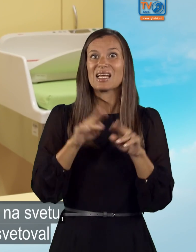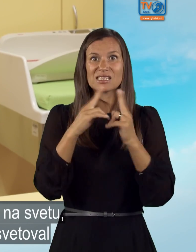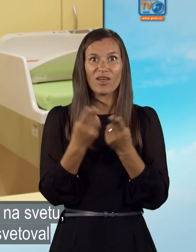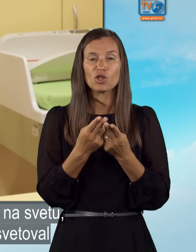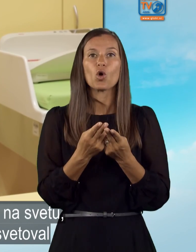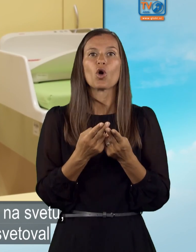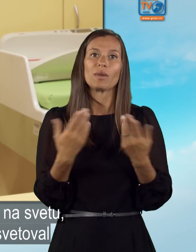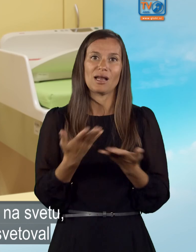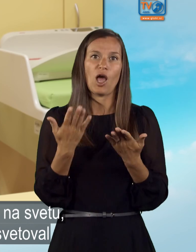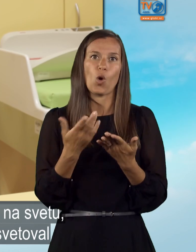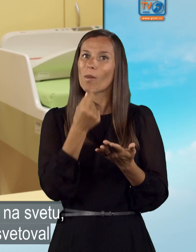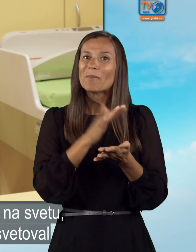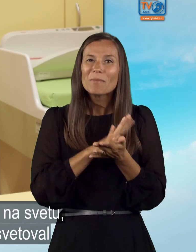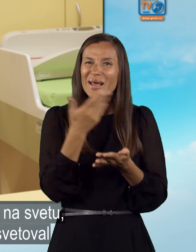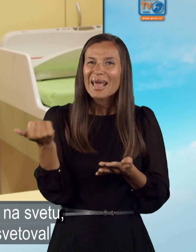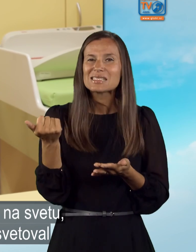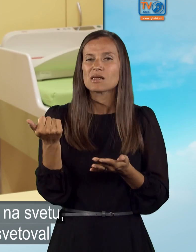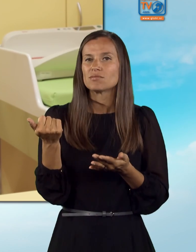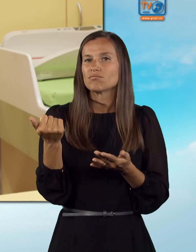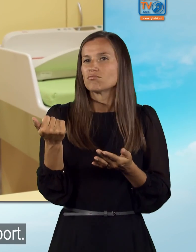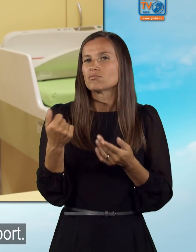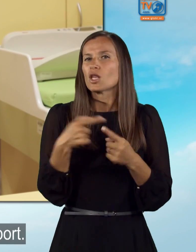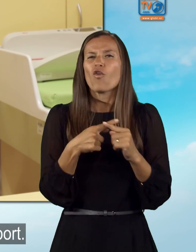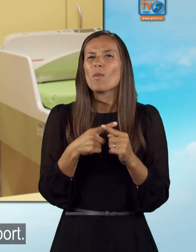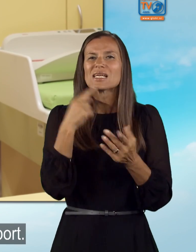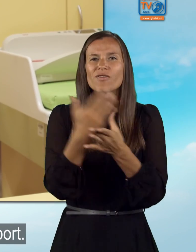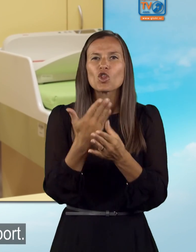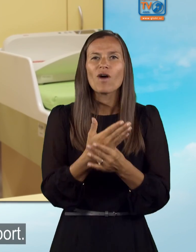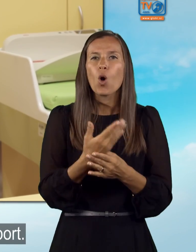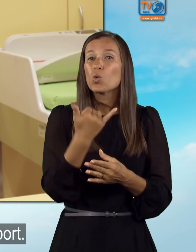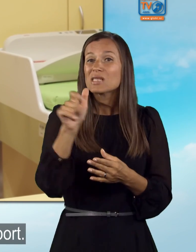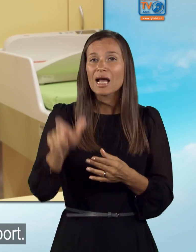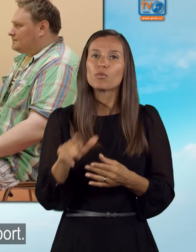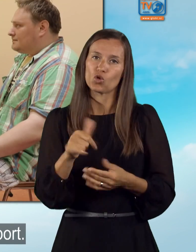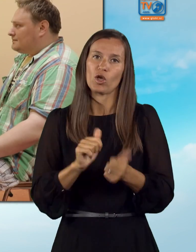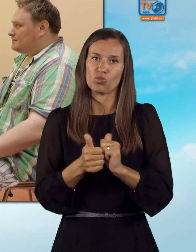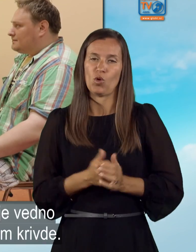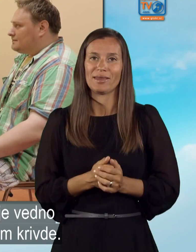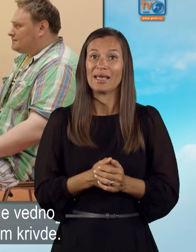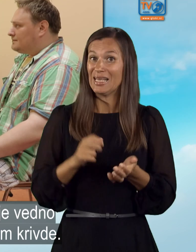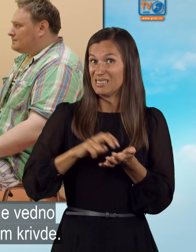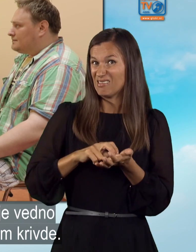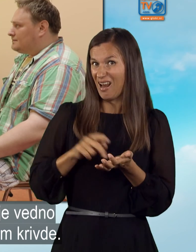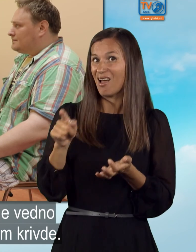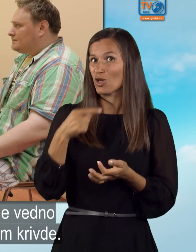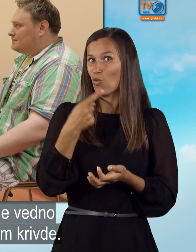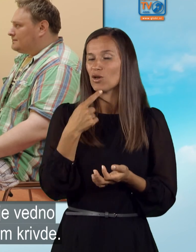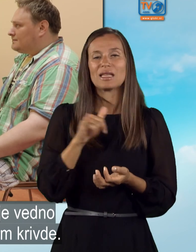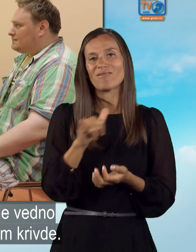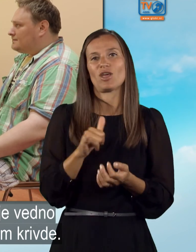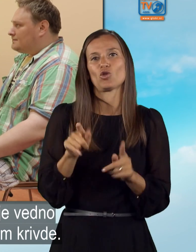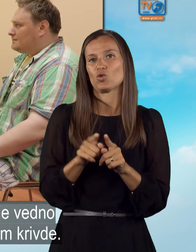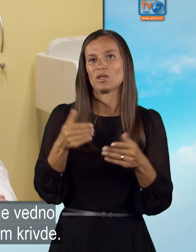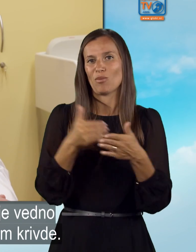lahko pravzaprav res čist brez zadržka svetoval komorkoli, je šport. Strah, ki ga navajate, je vedno